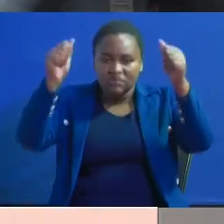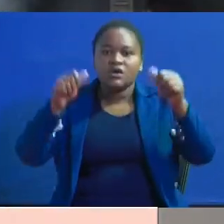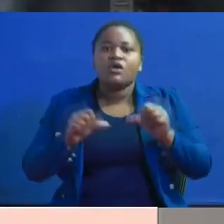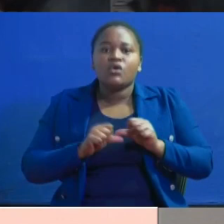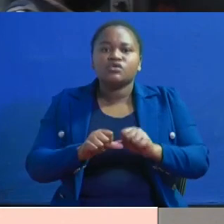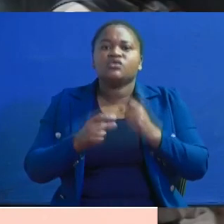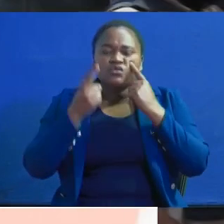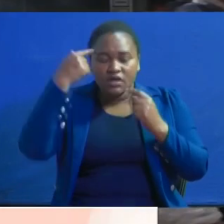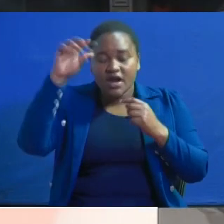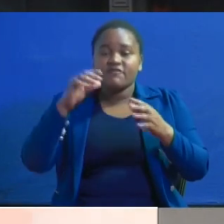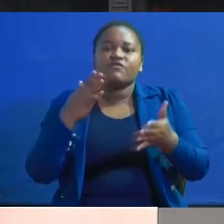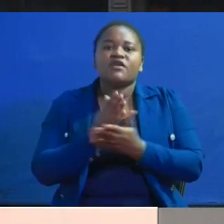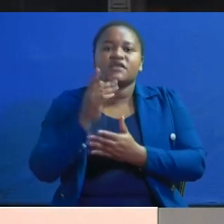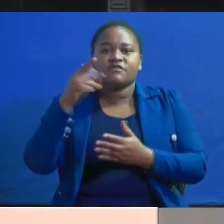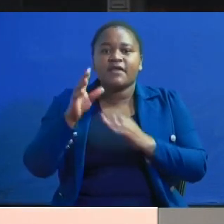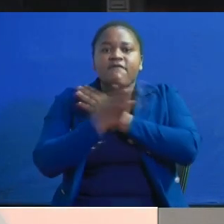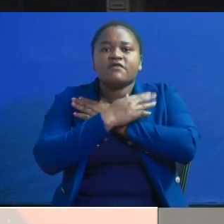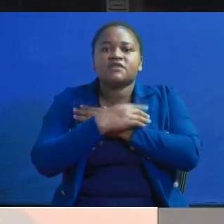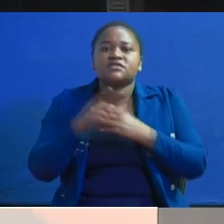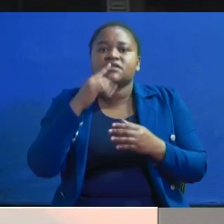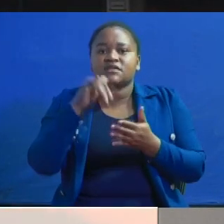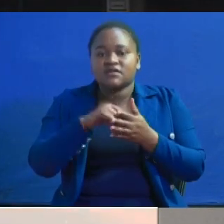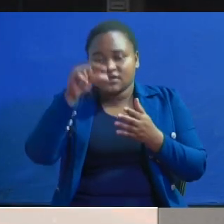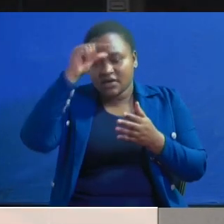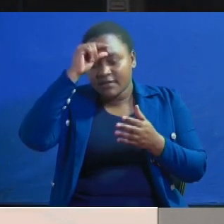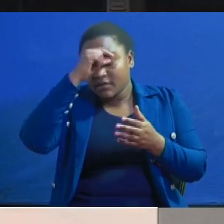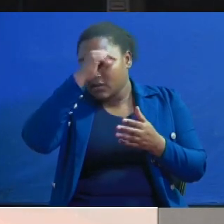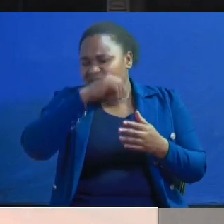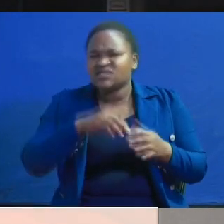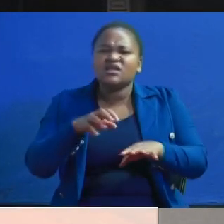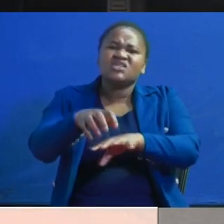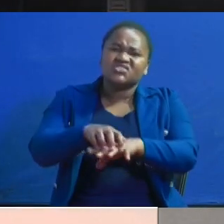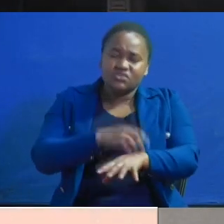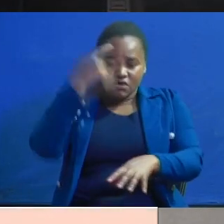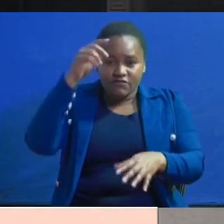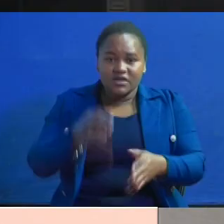kulilia haki kwa wapendwa wao, wakisema serikali bado inajivuta katika